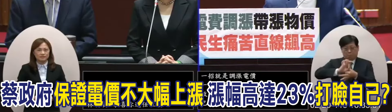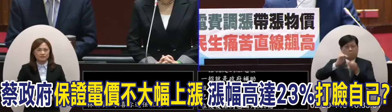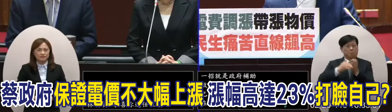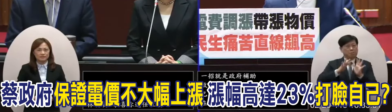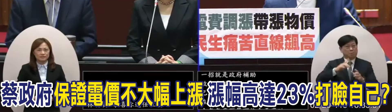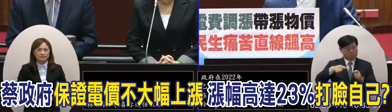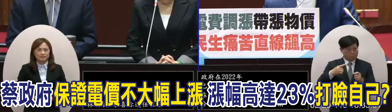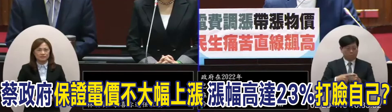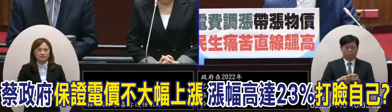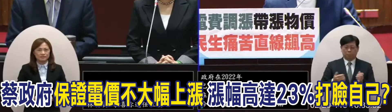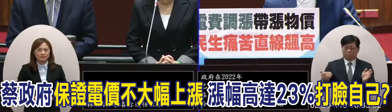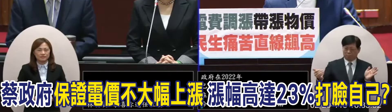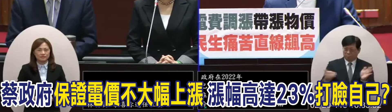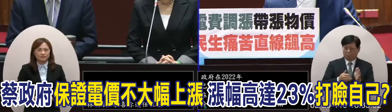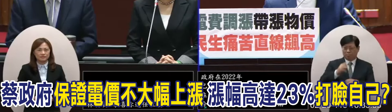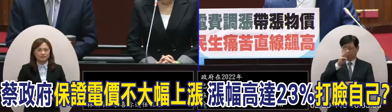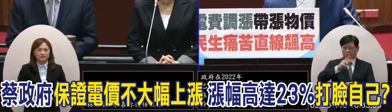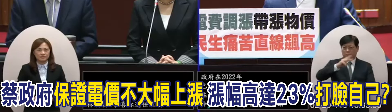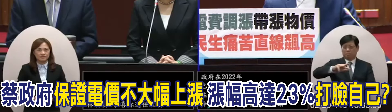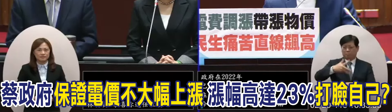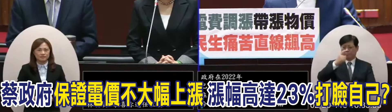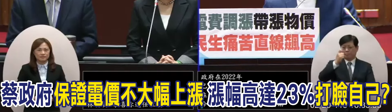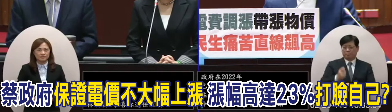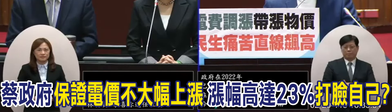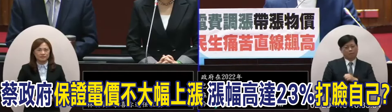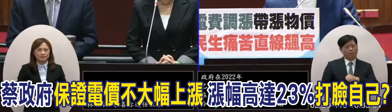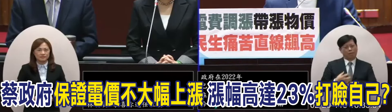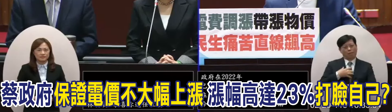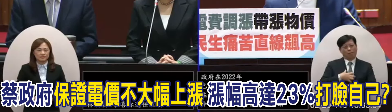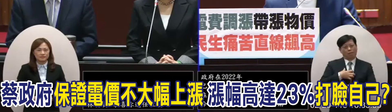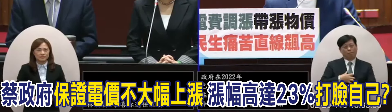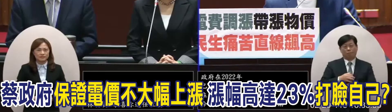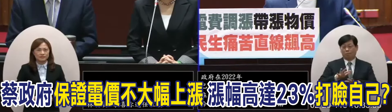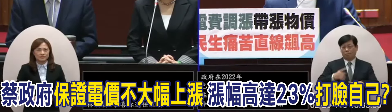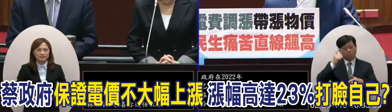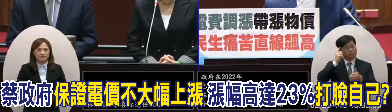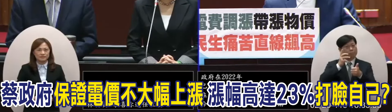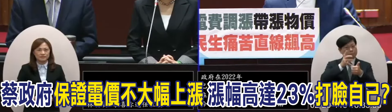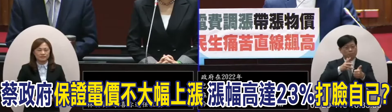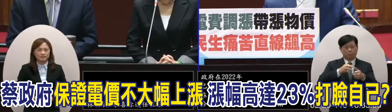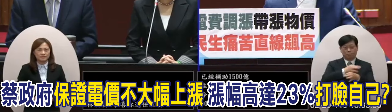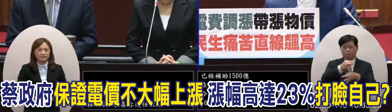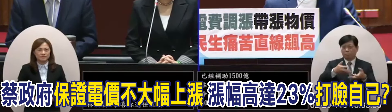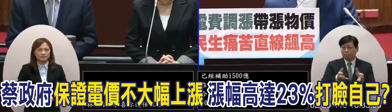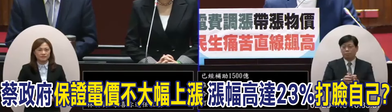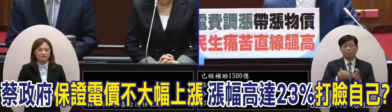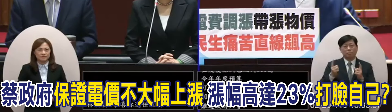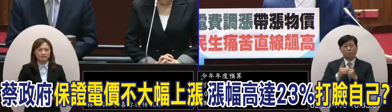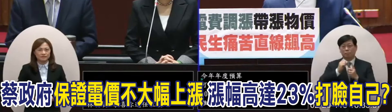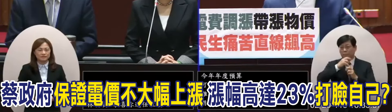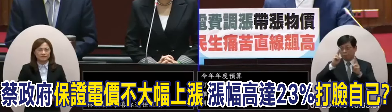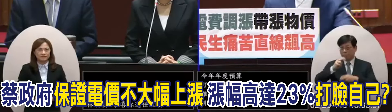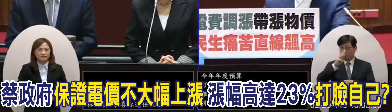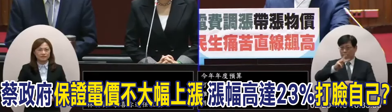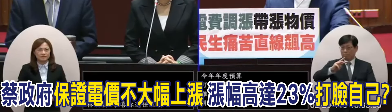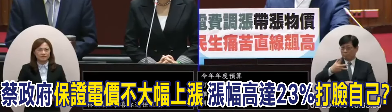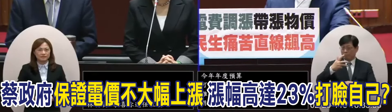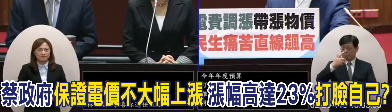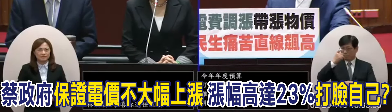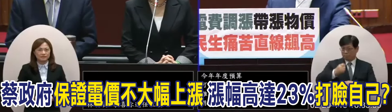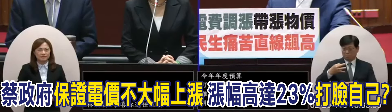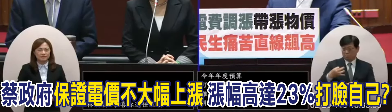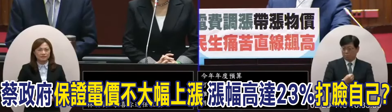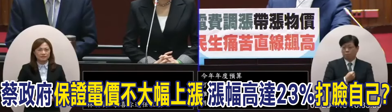年为止又将高达3800亿哦，所以在这边要请问经济部，面对台电3800亿的亏